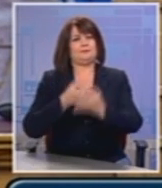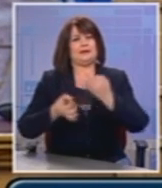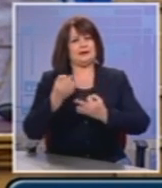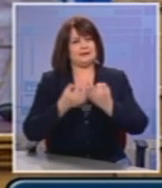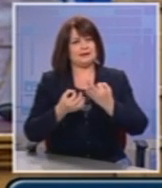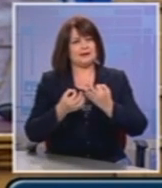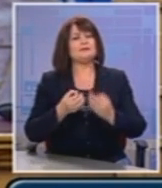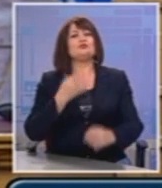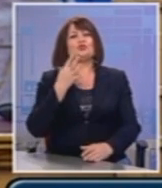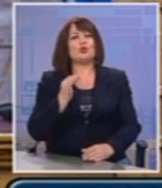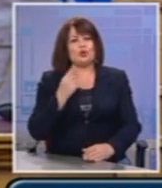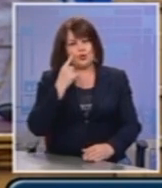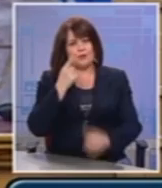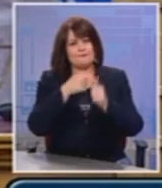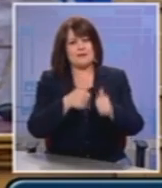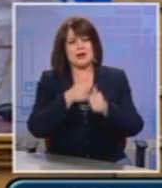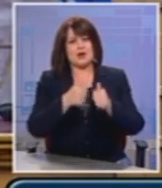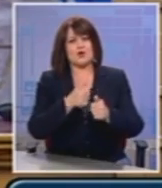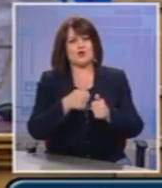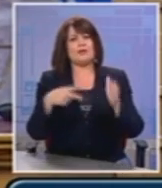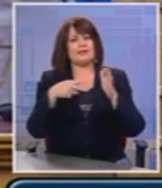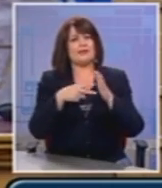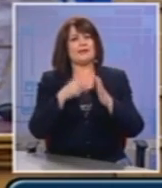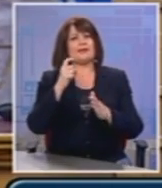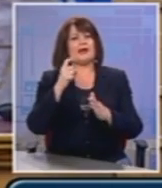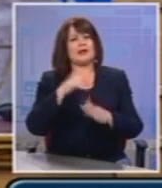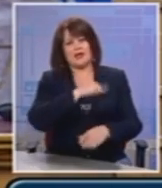διότι παρακολουθώ στενά από το